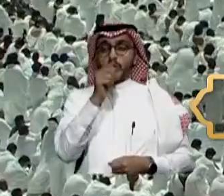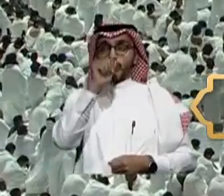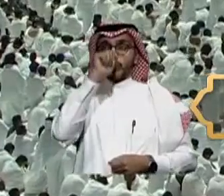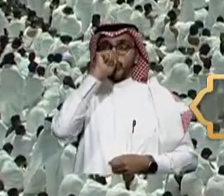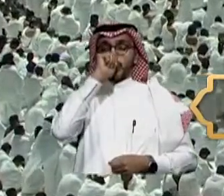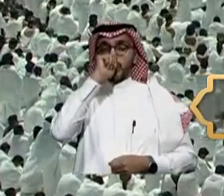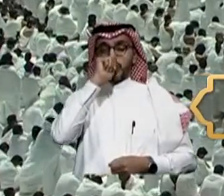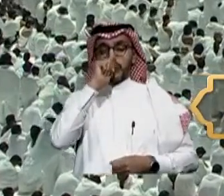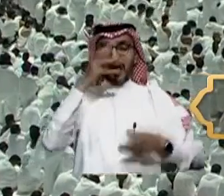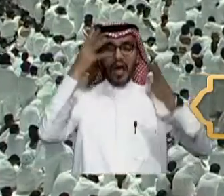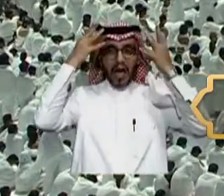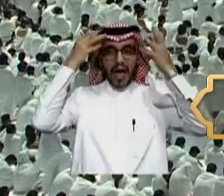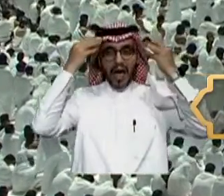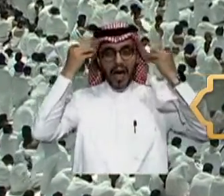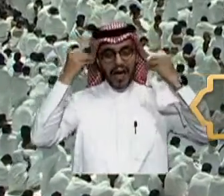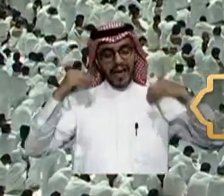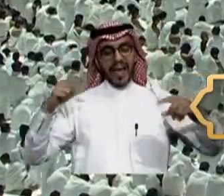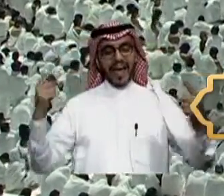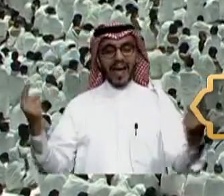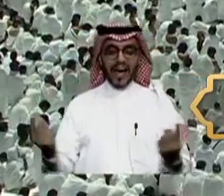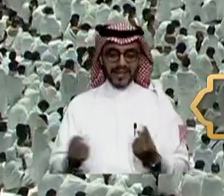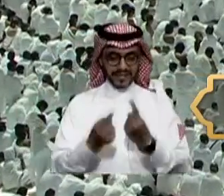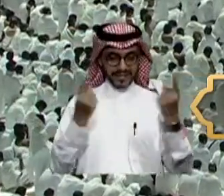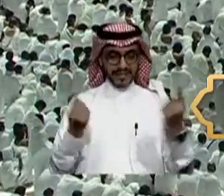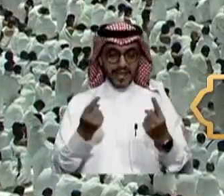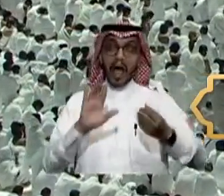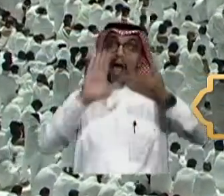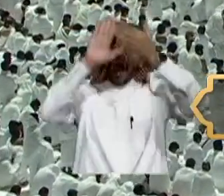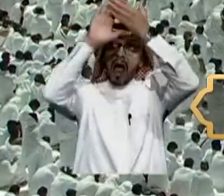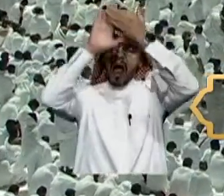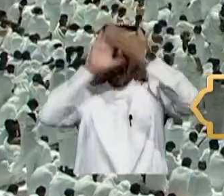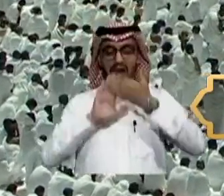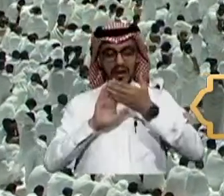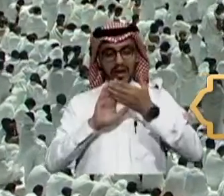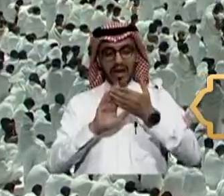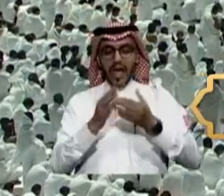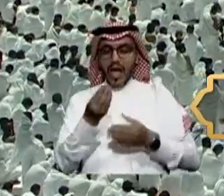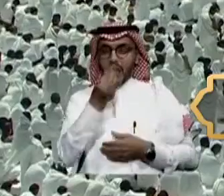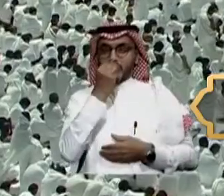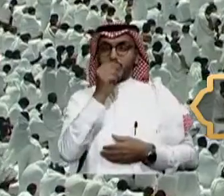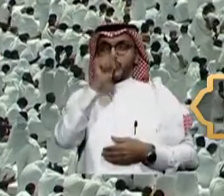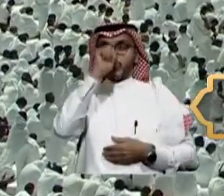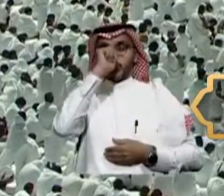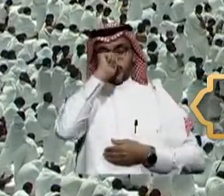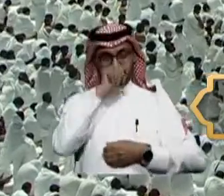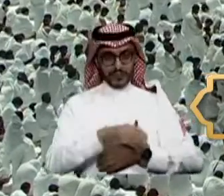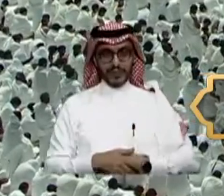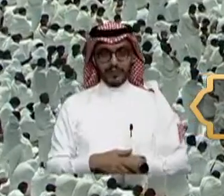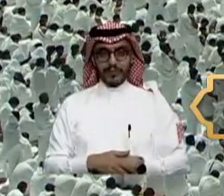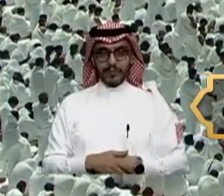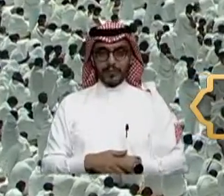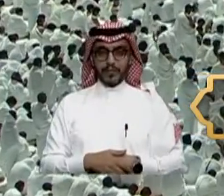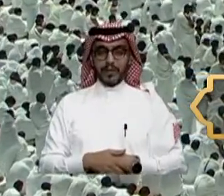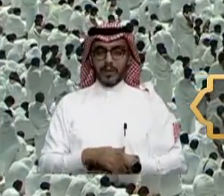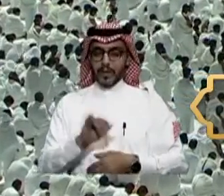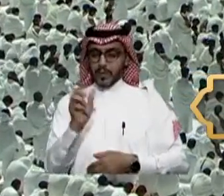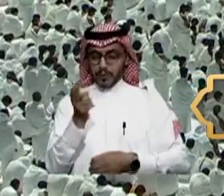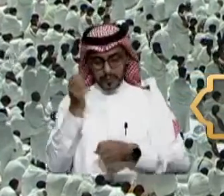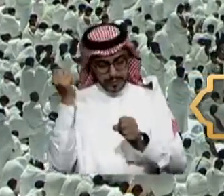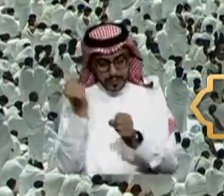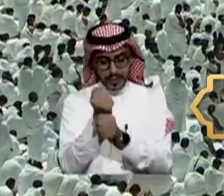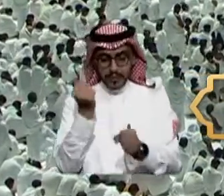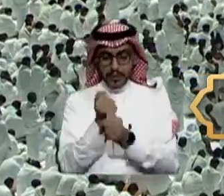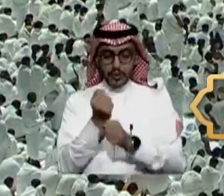شرب فليتم صومه فانما اطعمه الله وسقاه وكان من هديه صلى الله